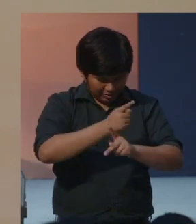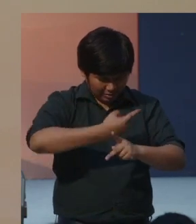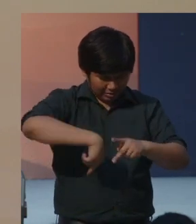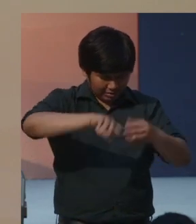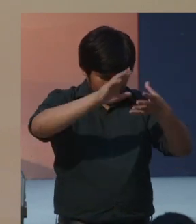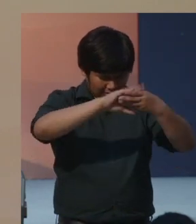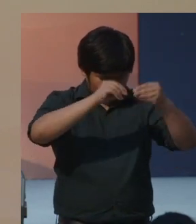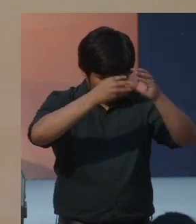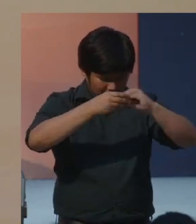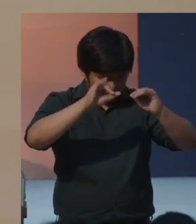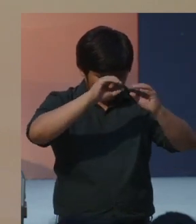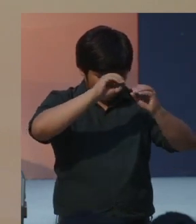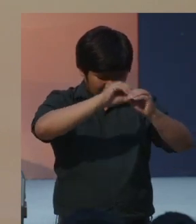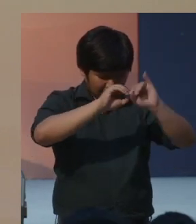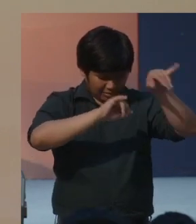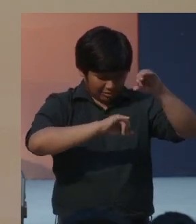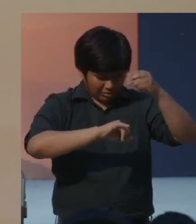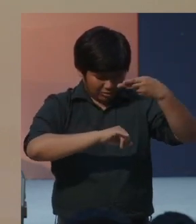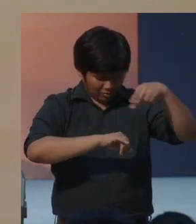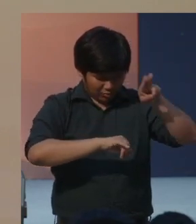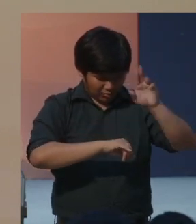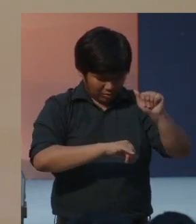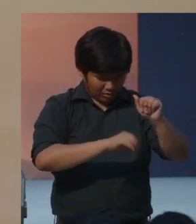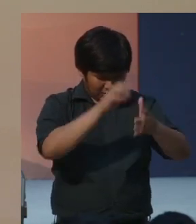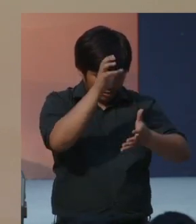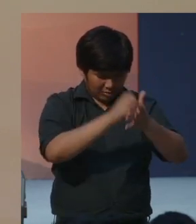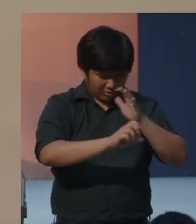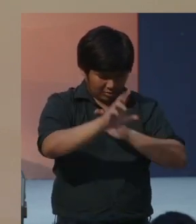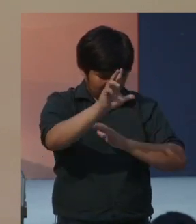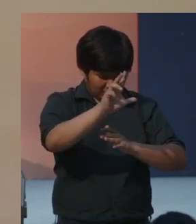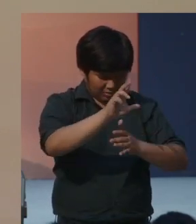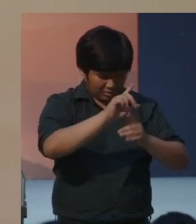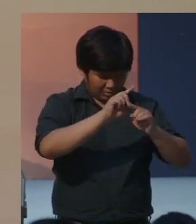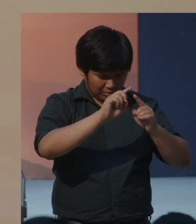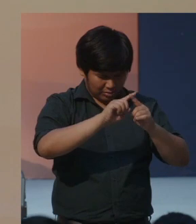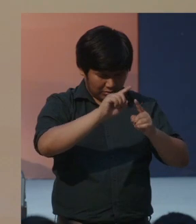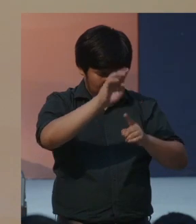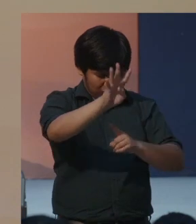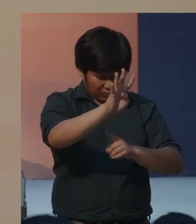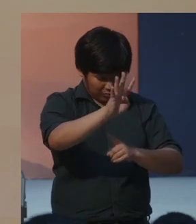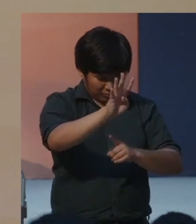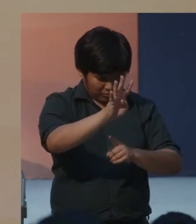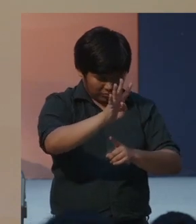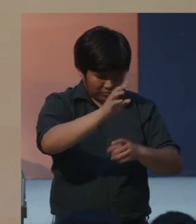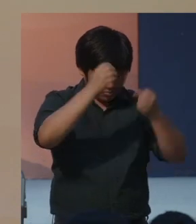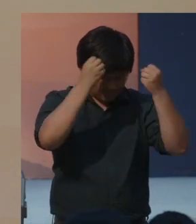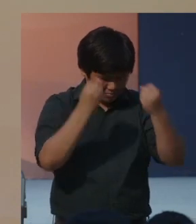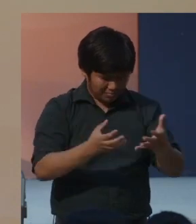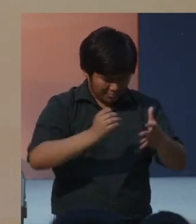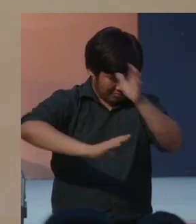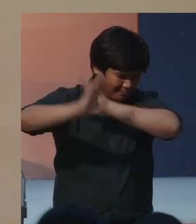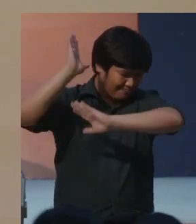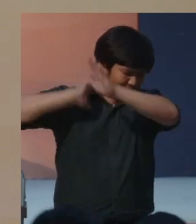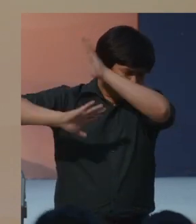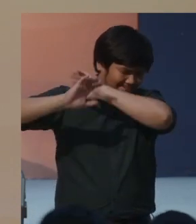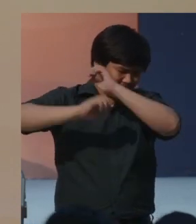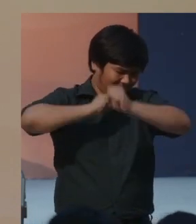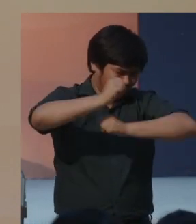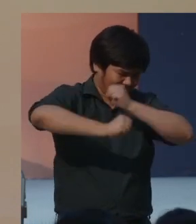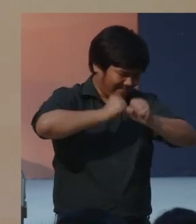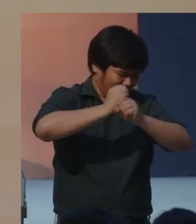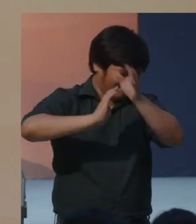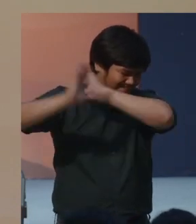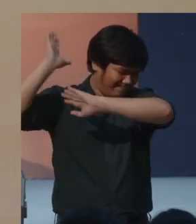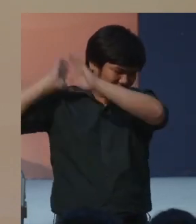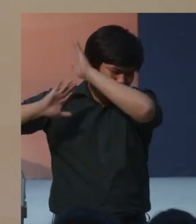na ito sa Joshua chapter 3 and 4. Sa libong-libong panahon, Panginoon, libo-libong taon na nagdaan,